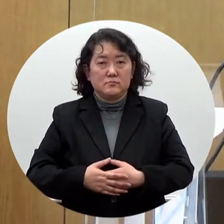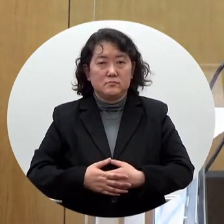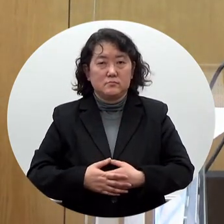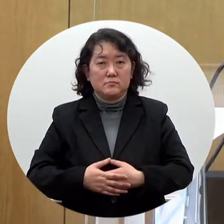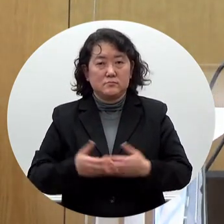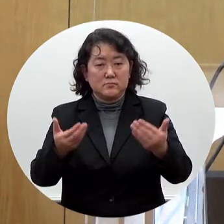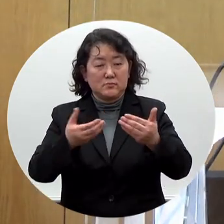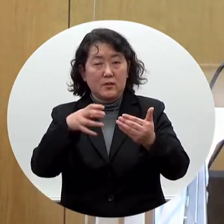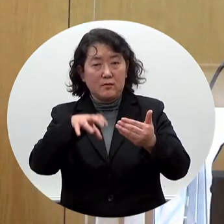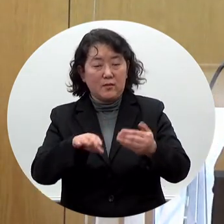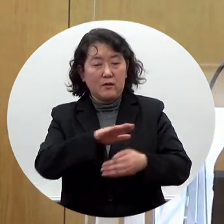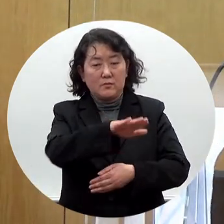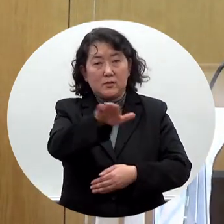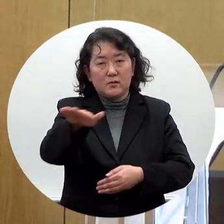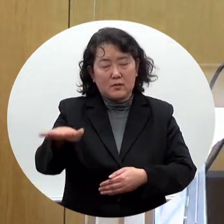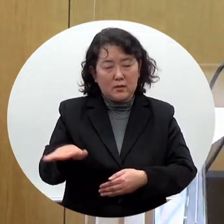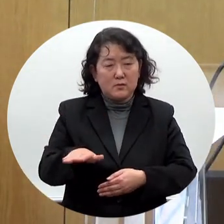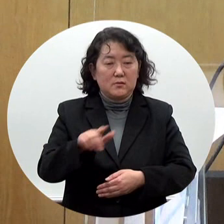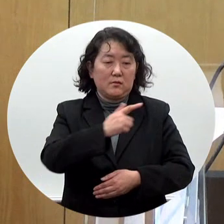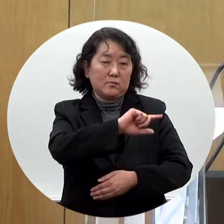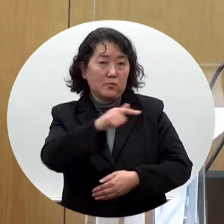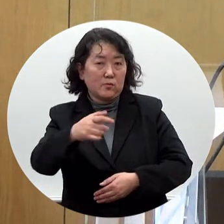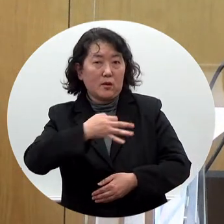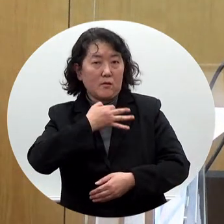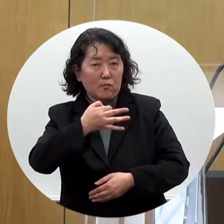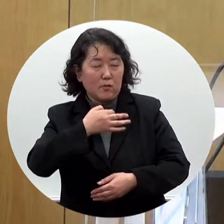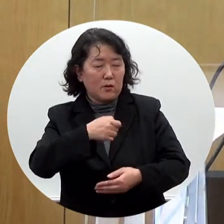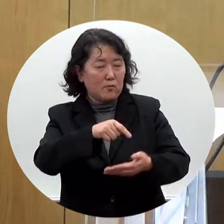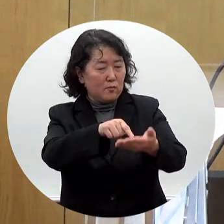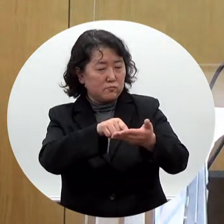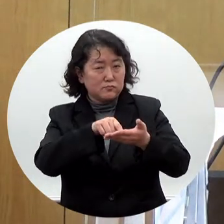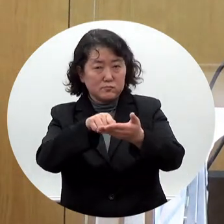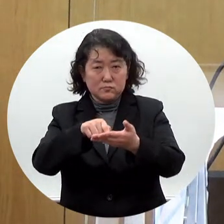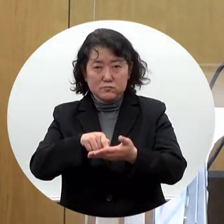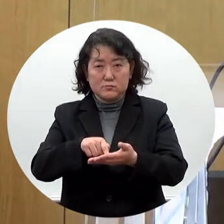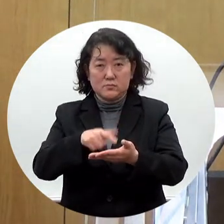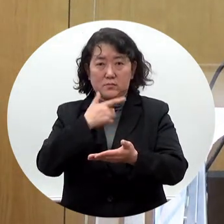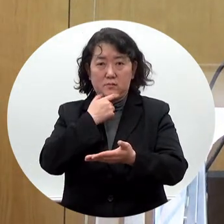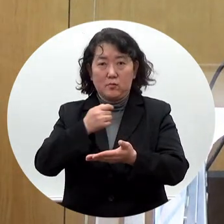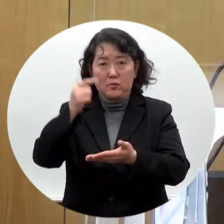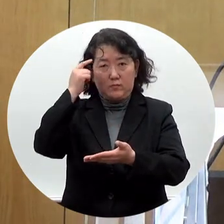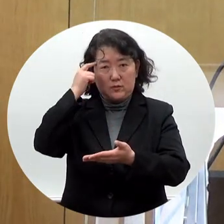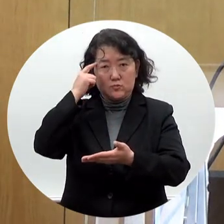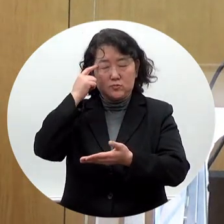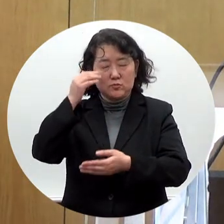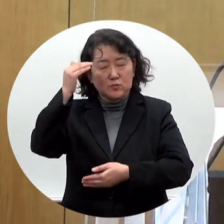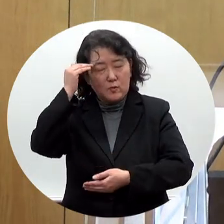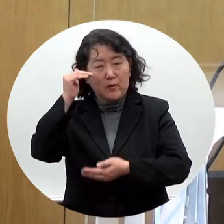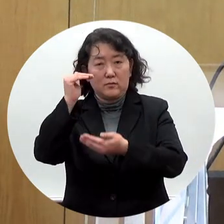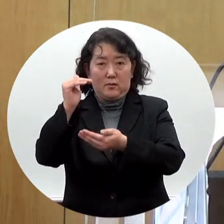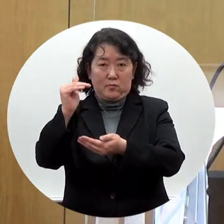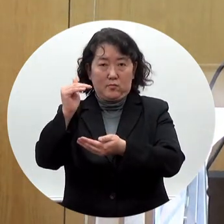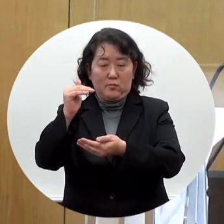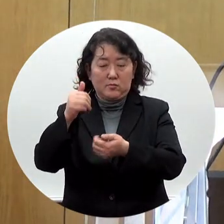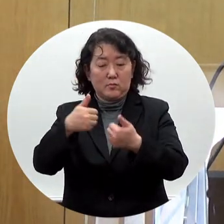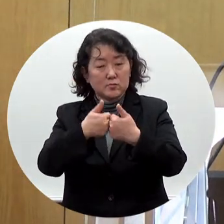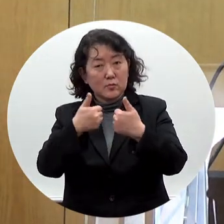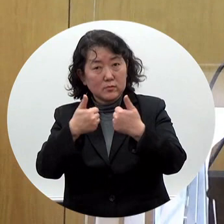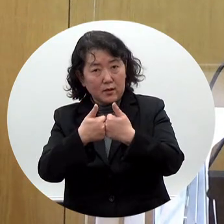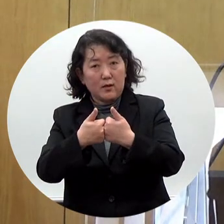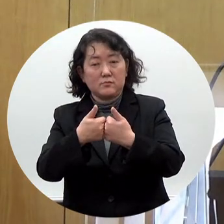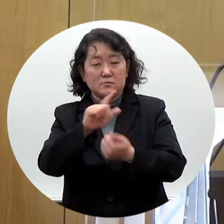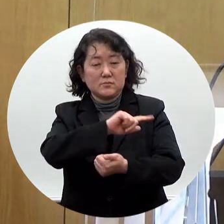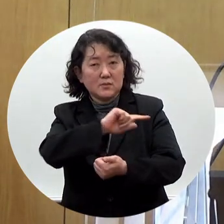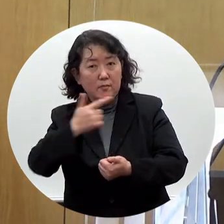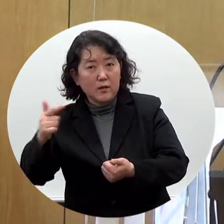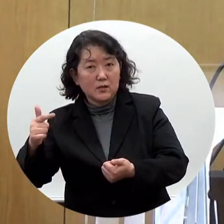現場の皆さんからさまざまな声をいただきたいというふうにも思いますし、お困りのこと、ご相談、さ